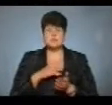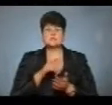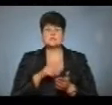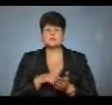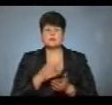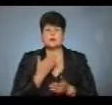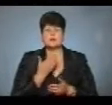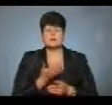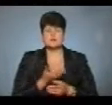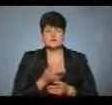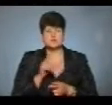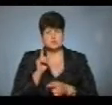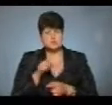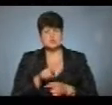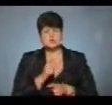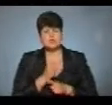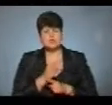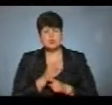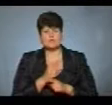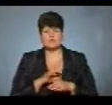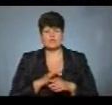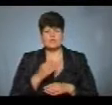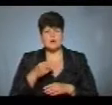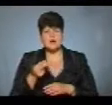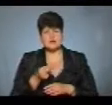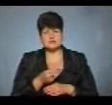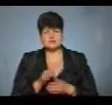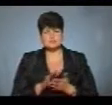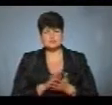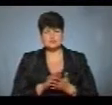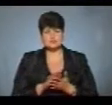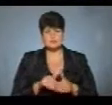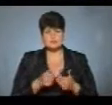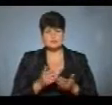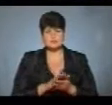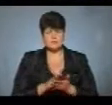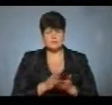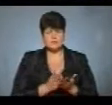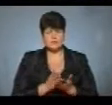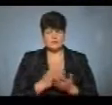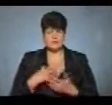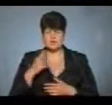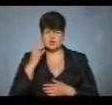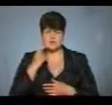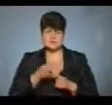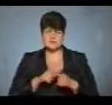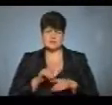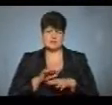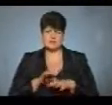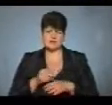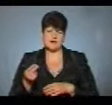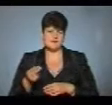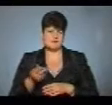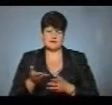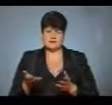запитання, чи знають вони, що заборонено проводити агітацію з наданням безкоштовних послуг, повідомили, що вони не вважають це проведення агітації,